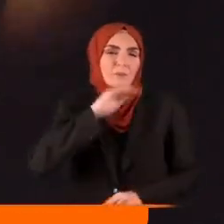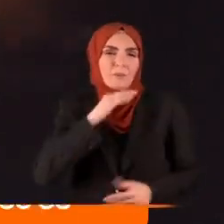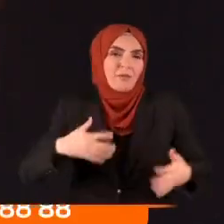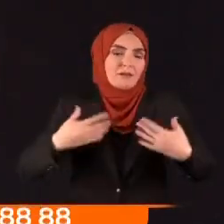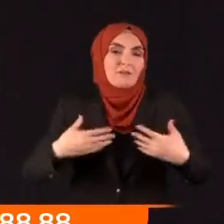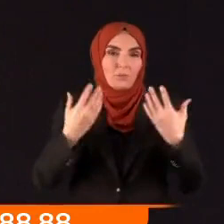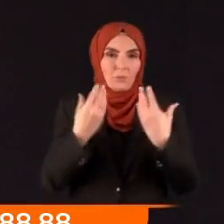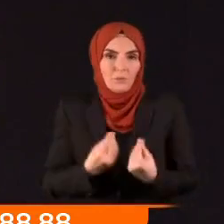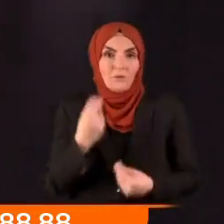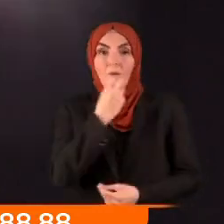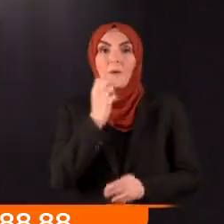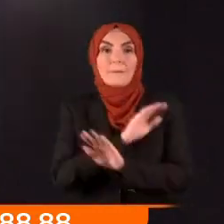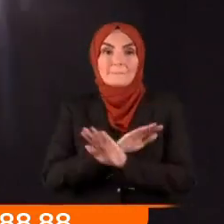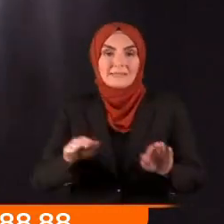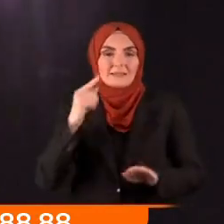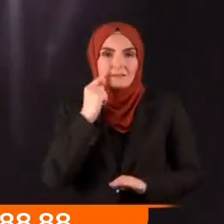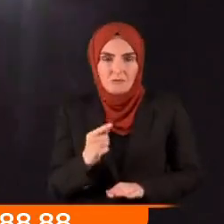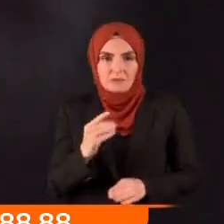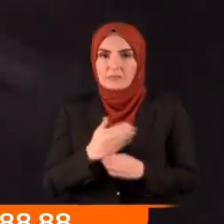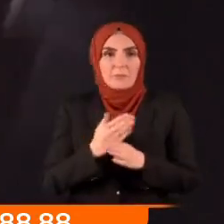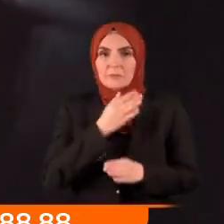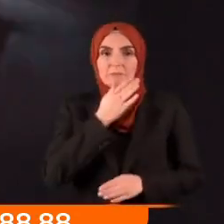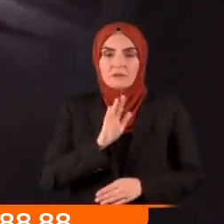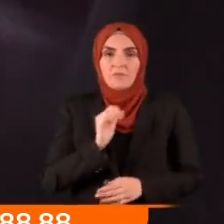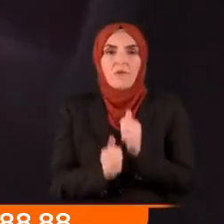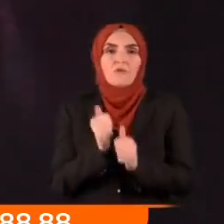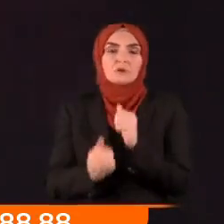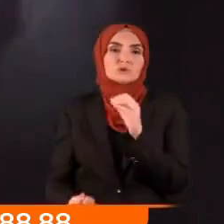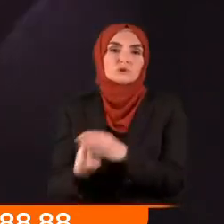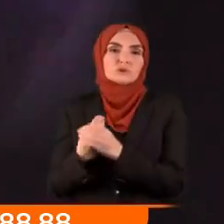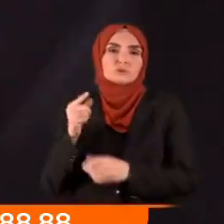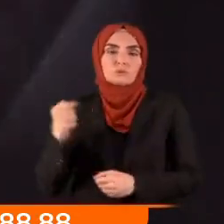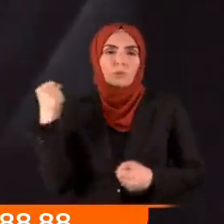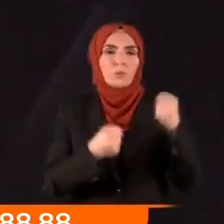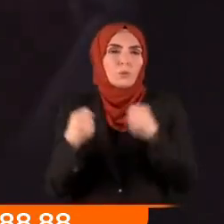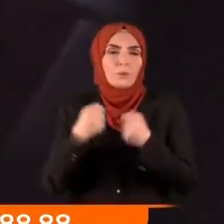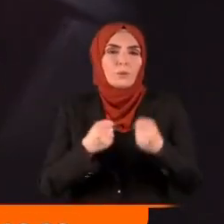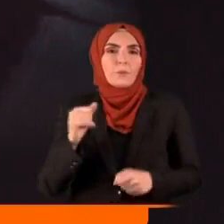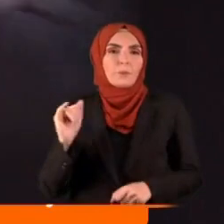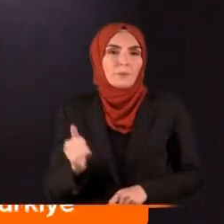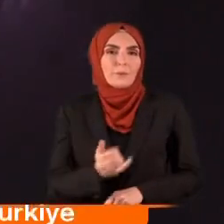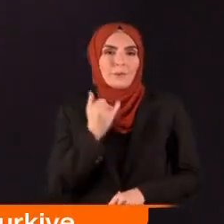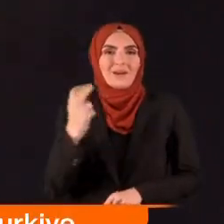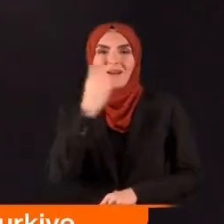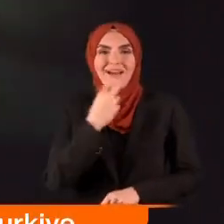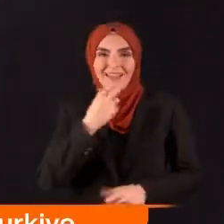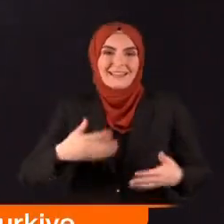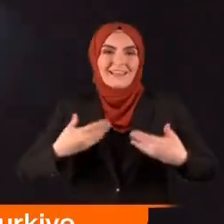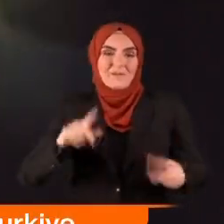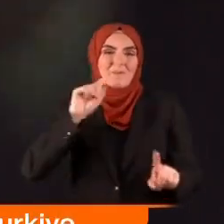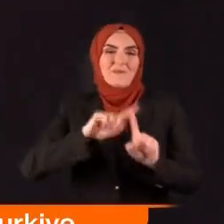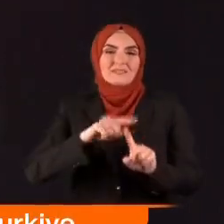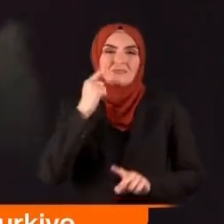birlikte nedendir bilinmez kavga çıktı. Yumruklar havada uçuştu ve konserin bütün pozitif enerjisi bir anda